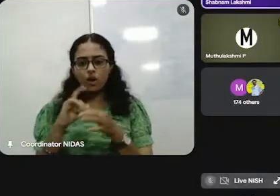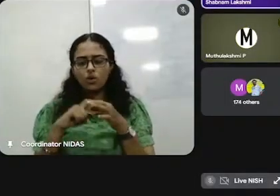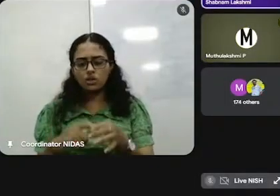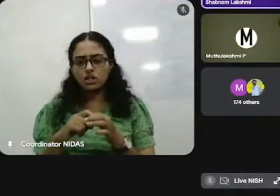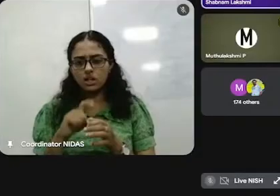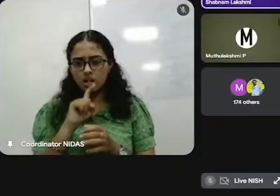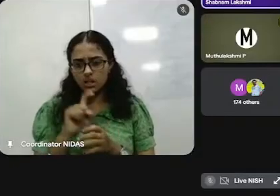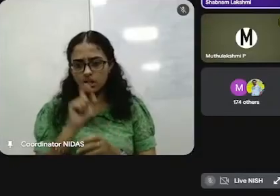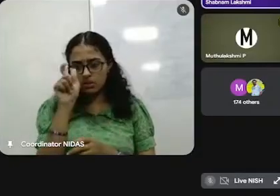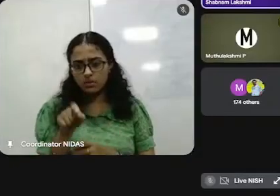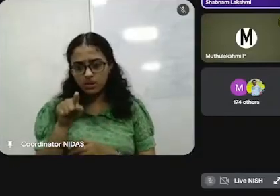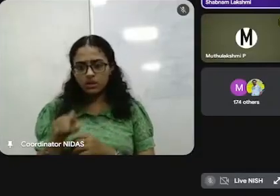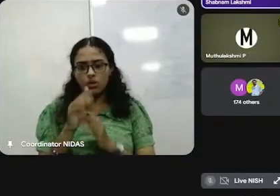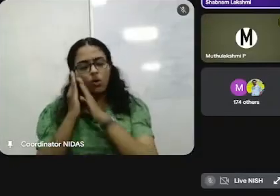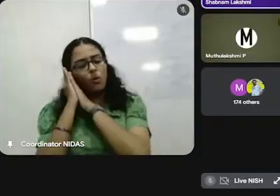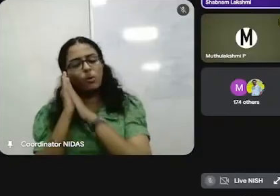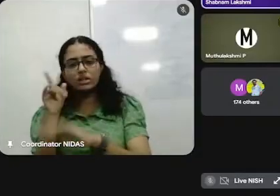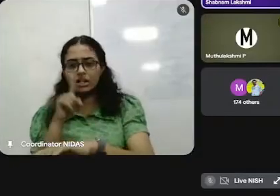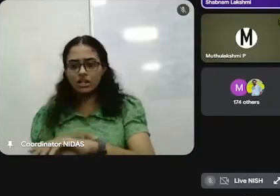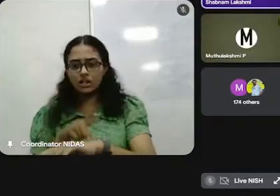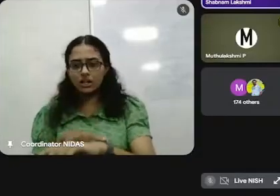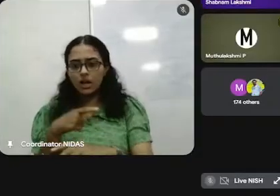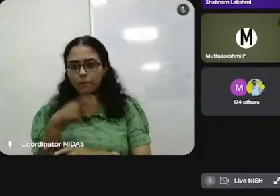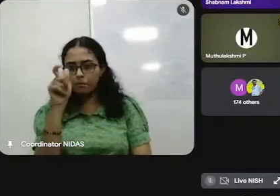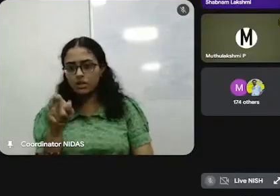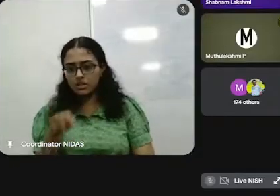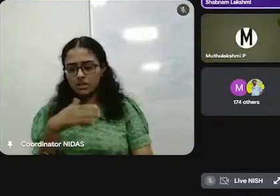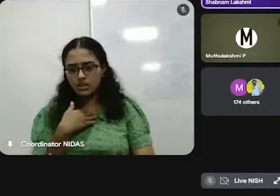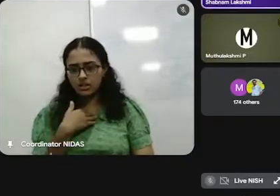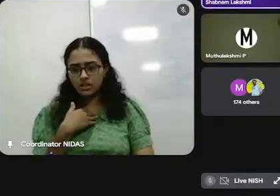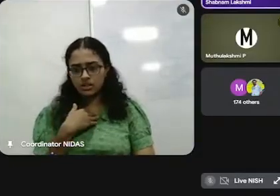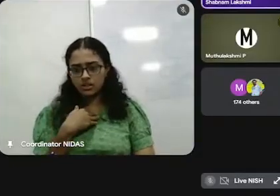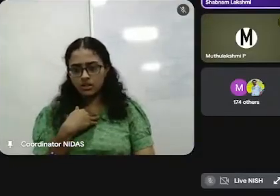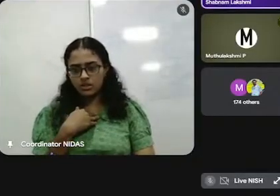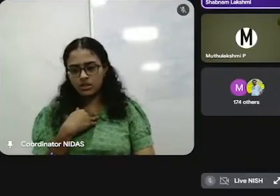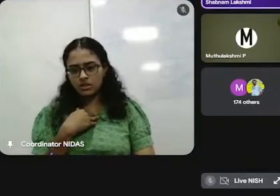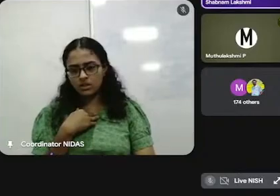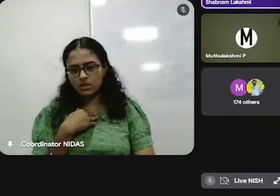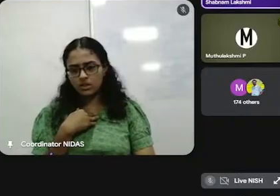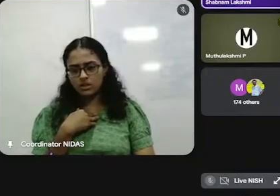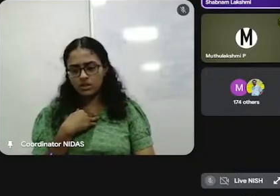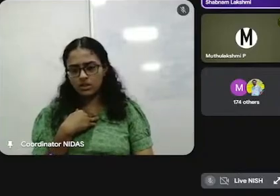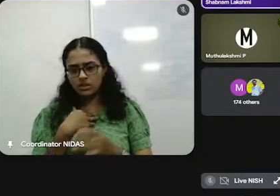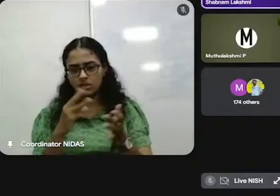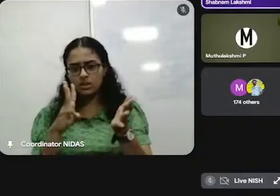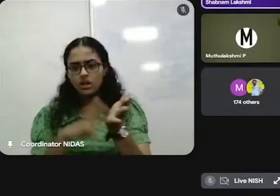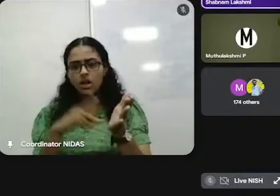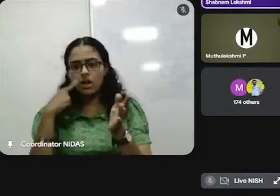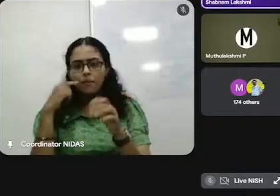ഉറക്കത്തില് ബുദ്ധിമുട്ട് വന്നെന്ന് പറഞ്ഞിട്ടില്ലേ, അവരാണേ. അപ്പോ ഞാൻ മൈഗ്രെയിന് വേണ്ടിയിട്ട് ഒരു 8